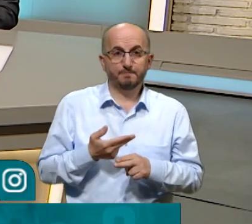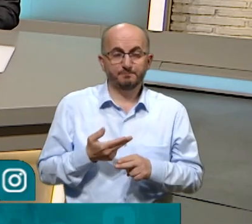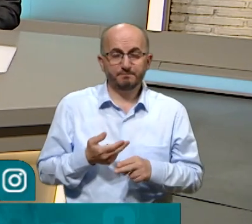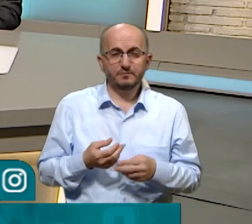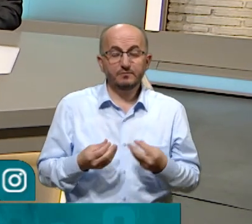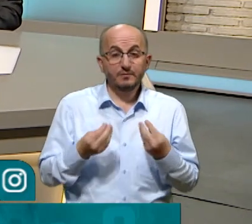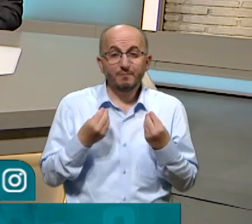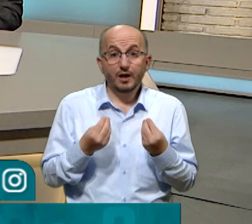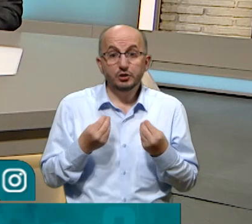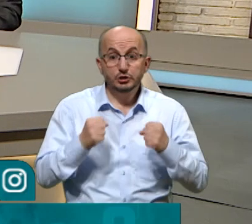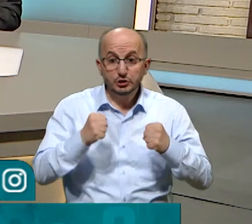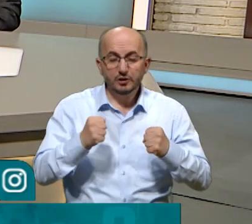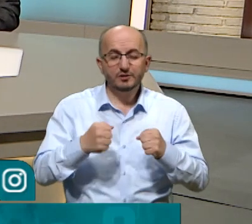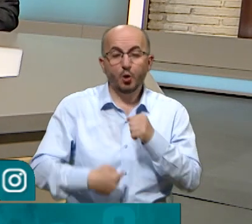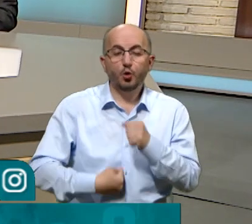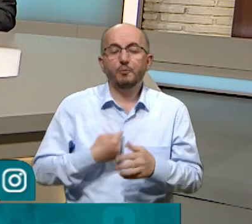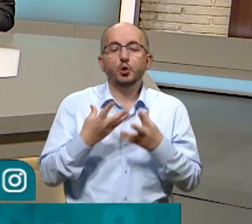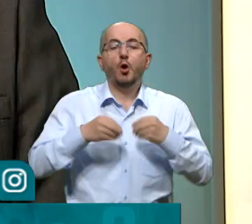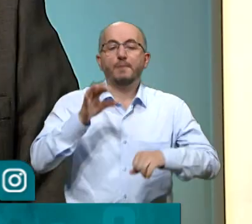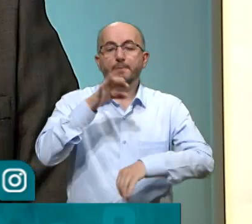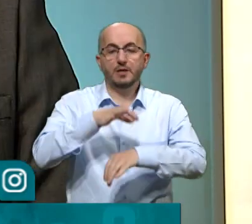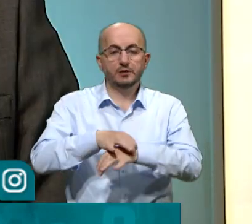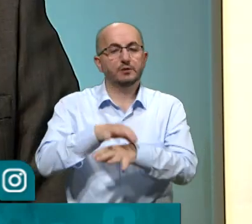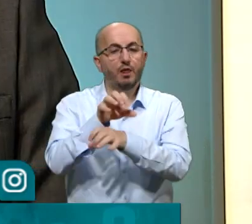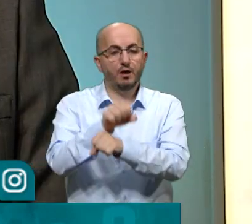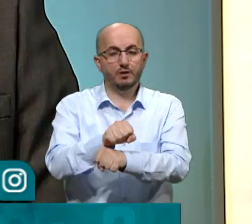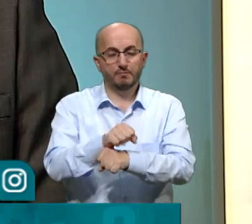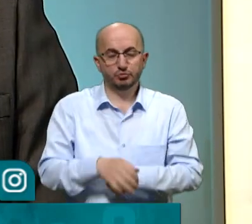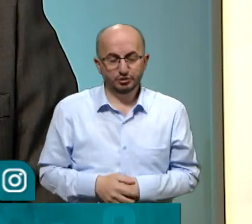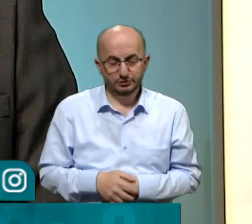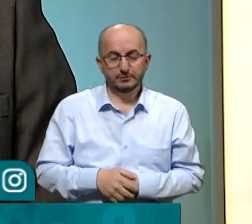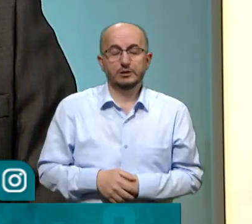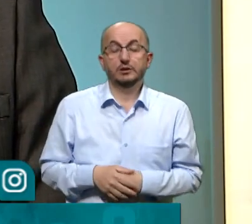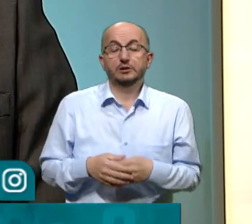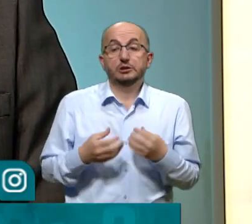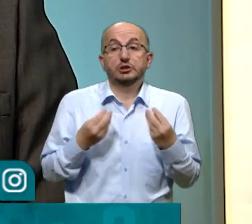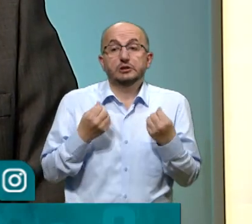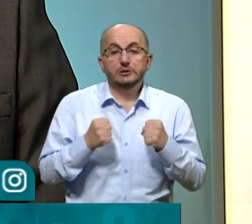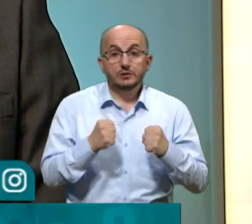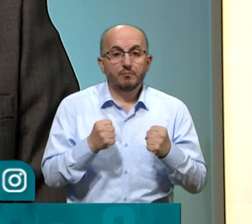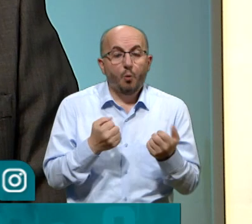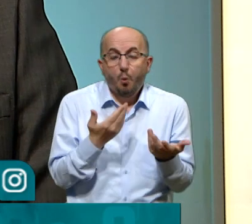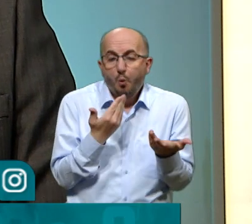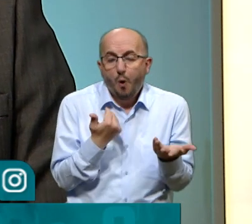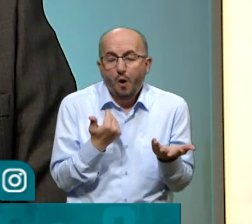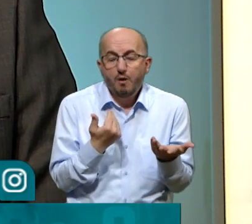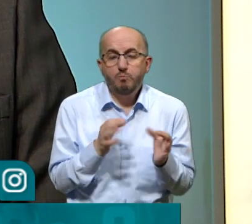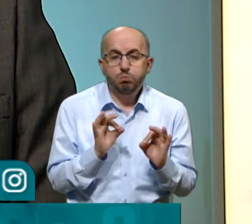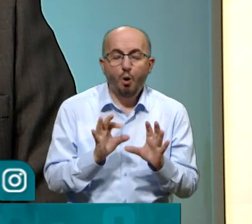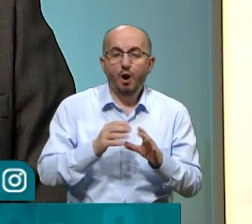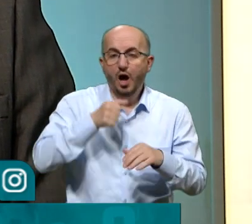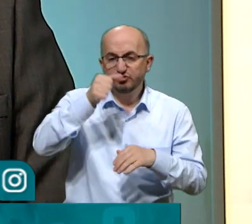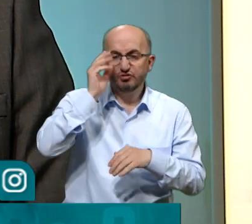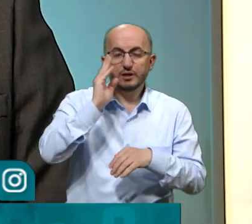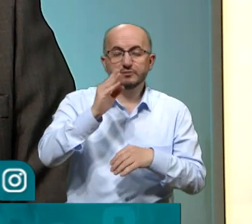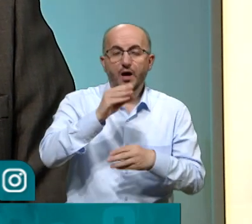iyileşme ümidi olmayan bir hastalığa yakalanmış var ya da iyileşmez ve bu haliyle gitse haccı